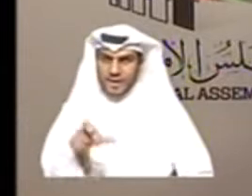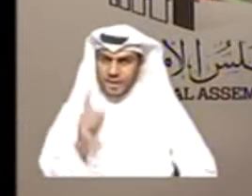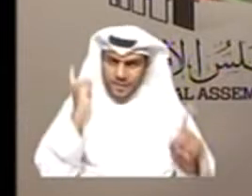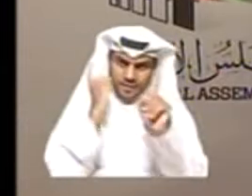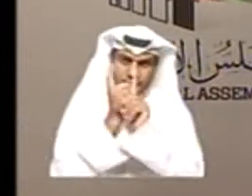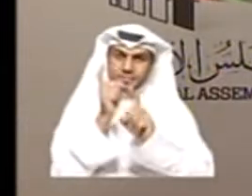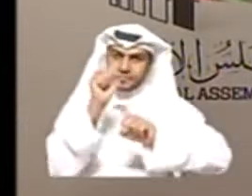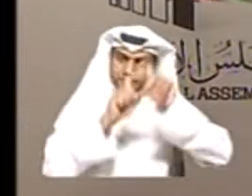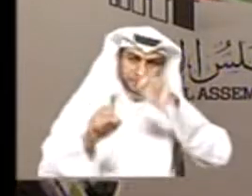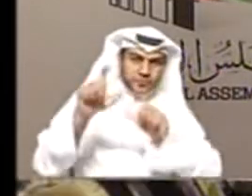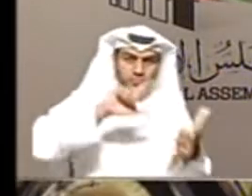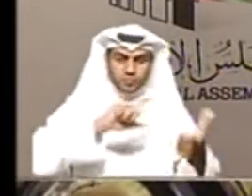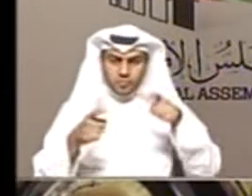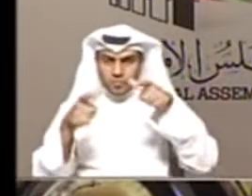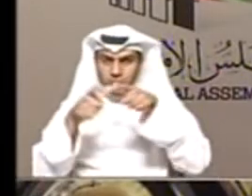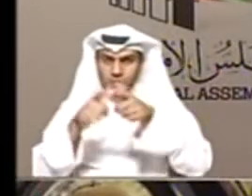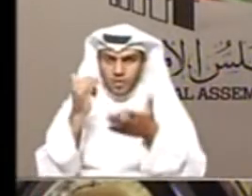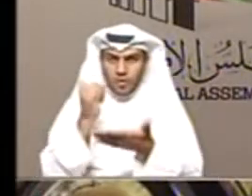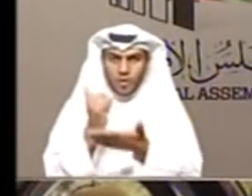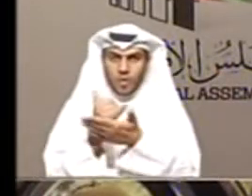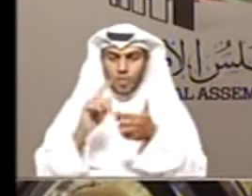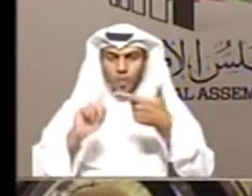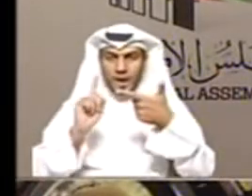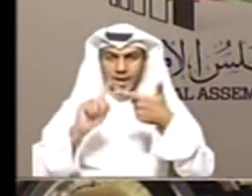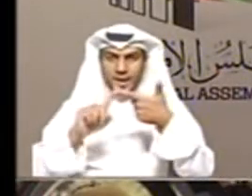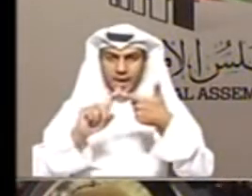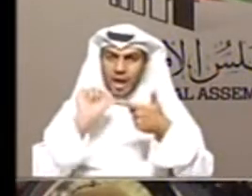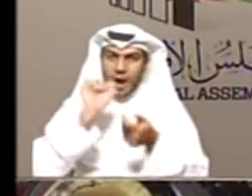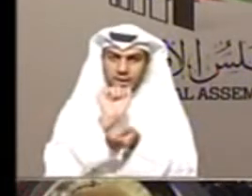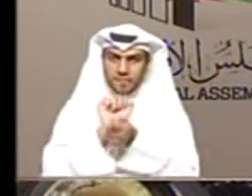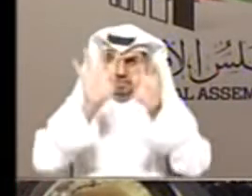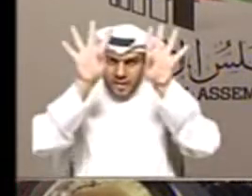والوكيل المساعد للمؤسسات الإصلاحية،